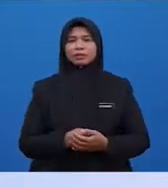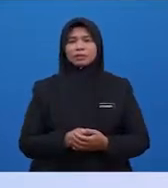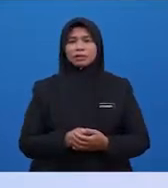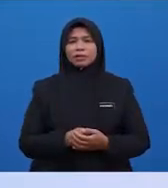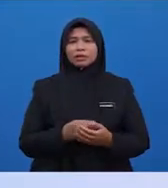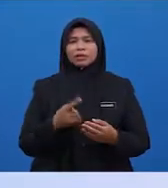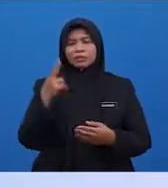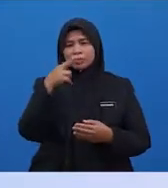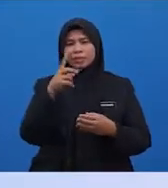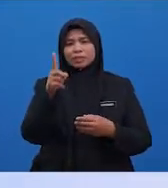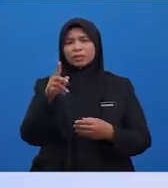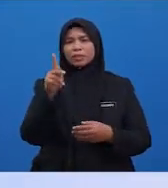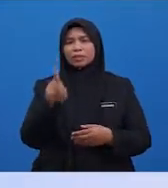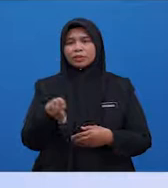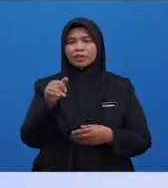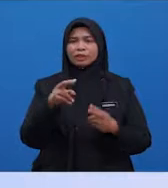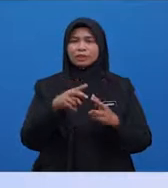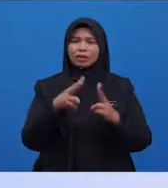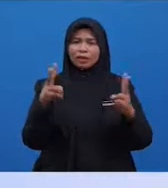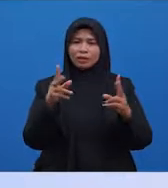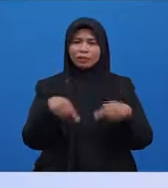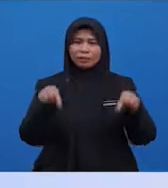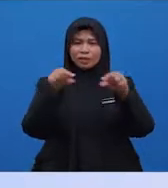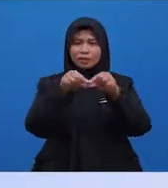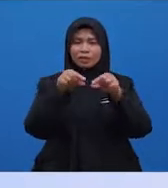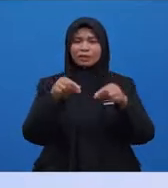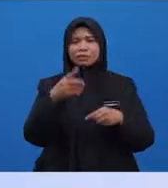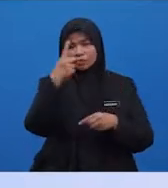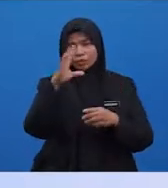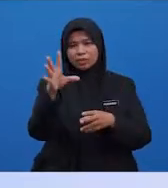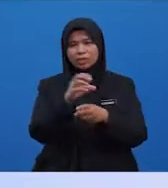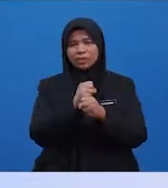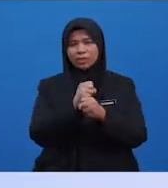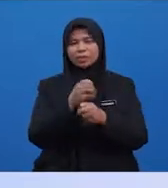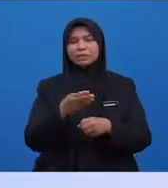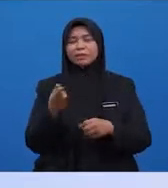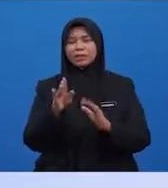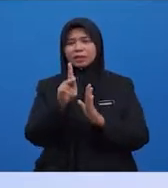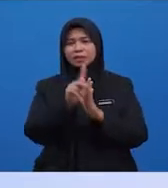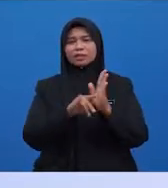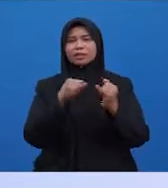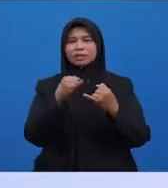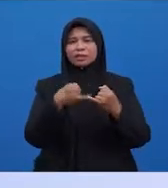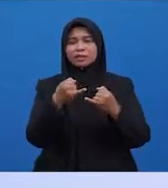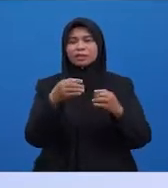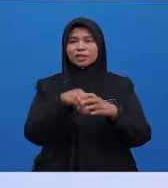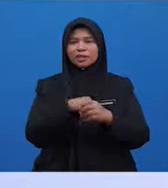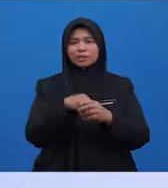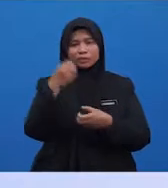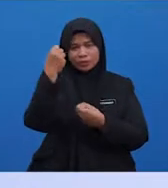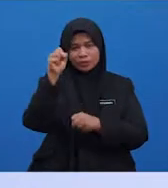Berkomitmen merupakan satu keperluan yang sangat penting bagi mencapai sebarang kejayaan dalam sukan.